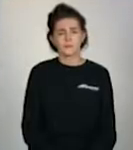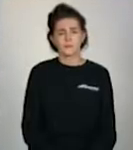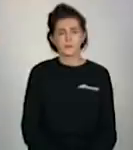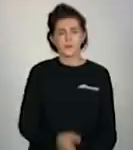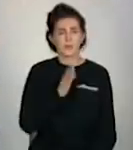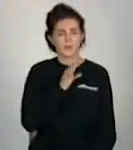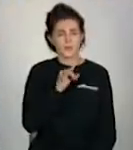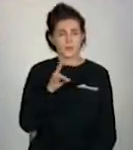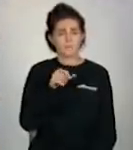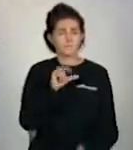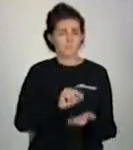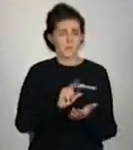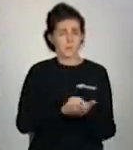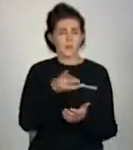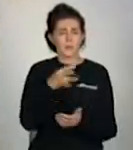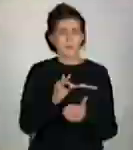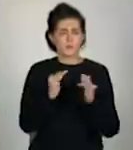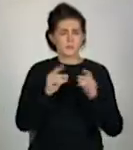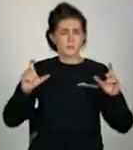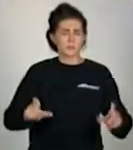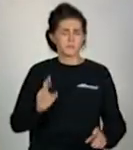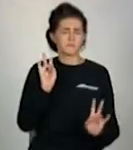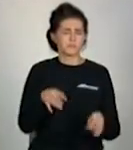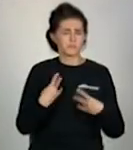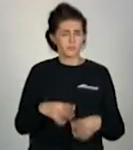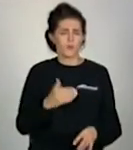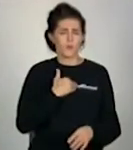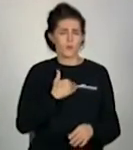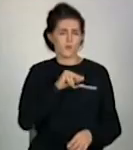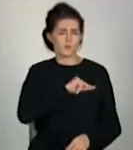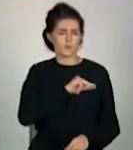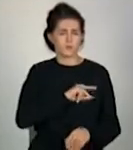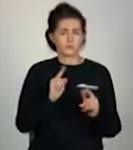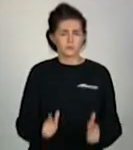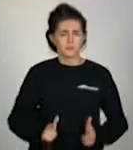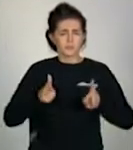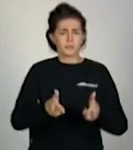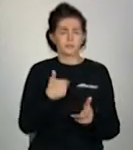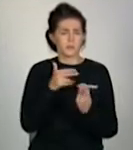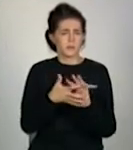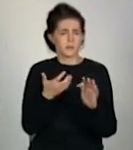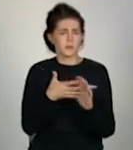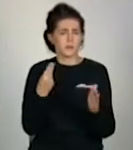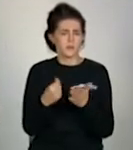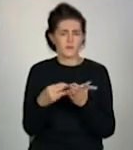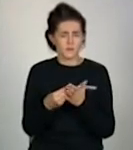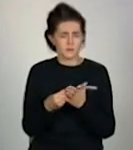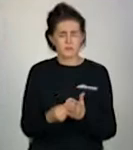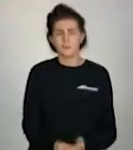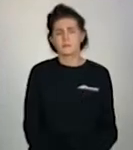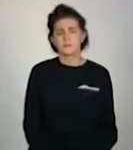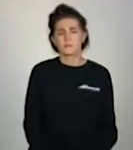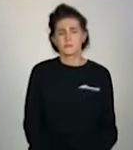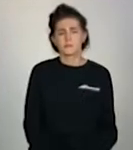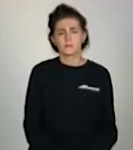Пані Ніна на пенсії, проте вдома сидіти не стала, влаштувалася на роботу. А все ж не вистачає. Не